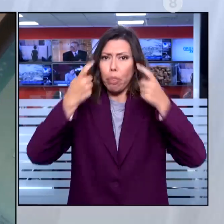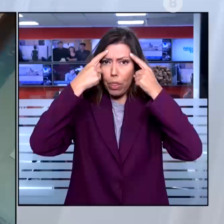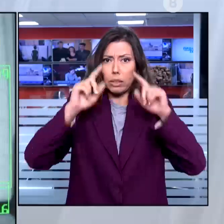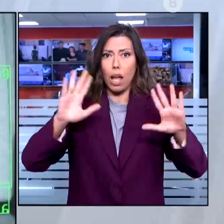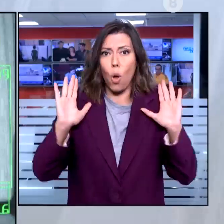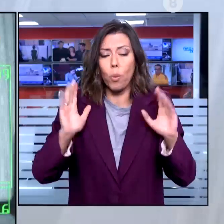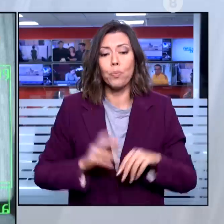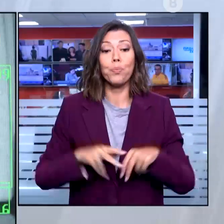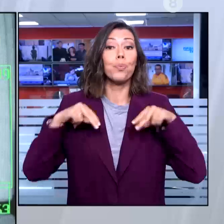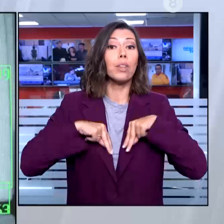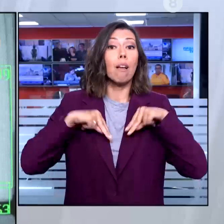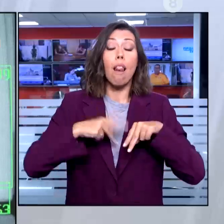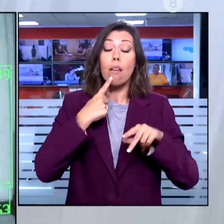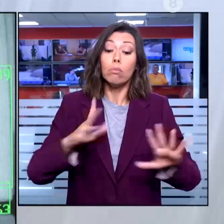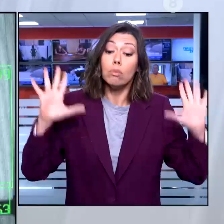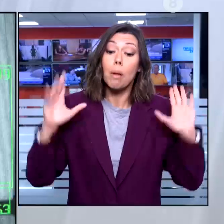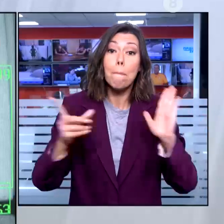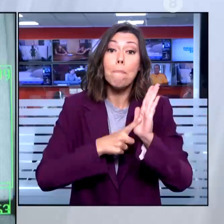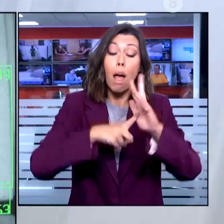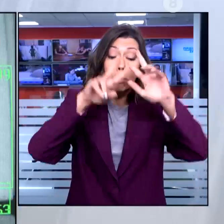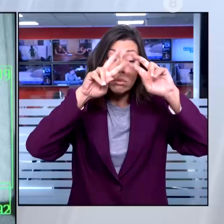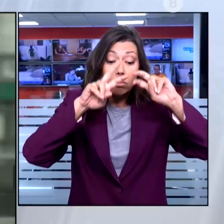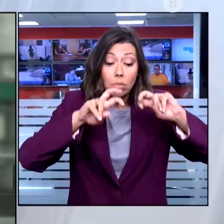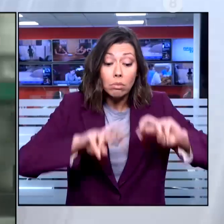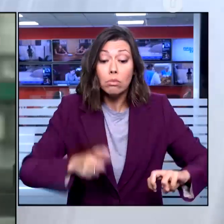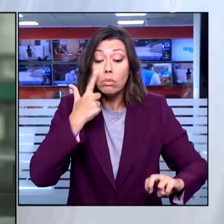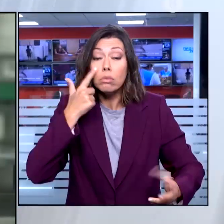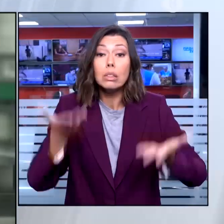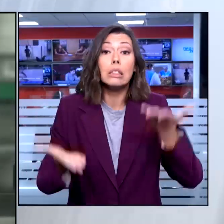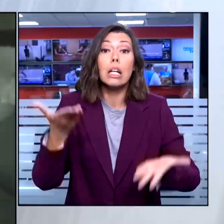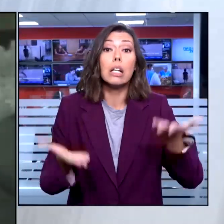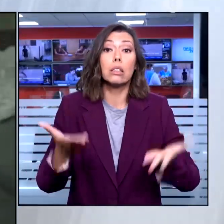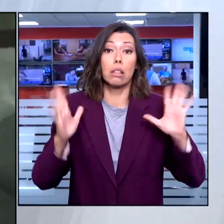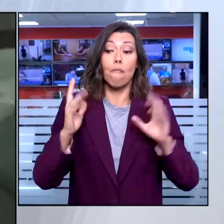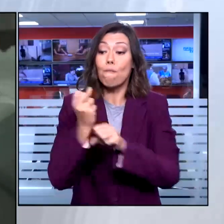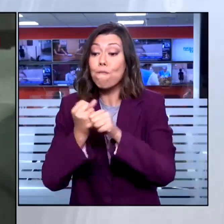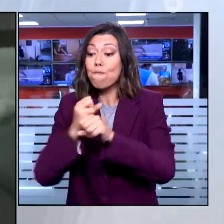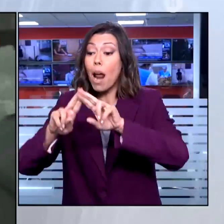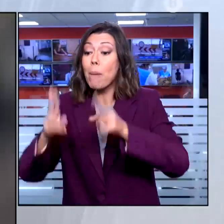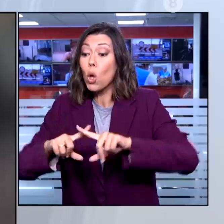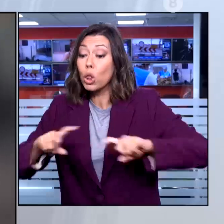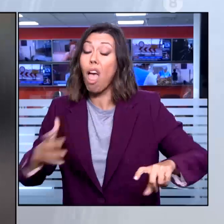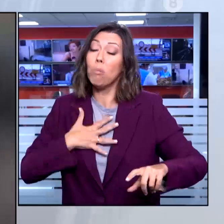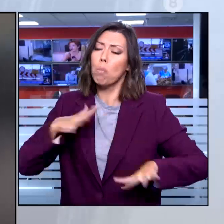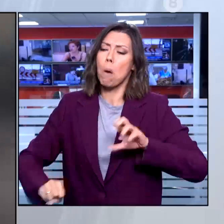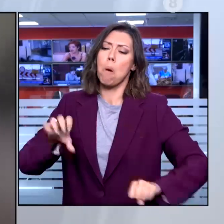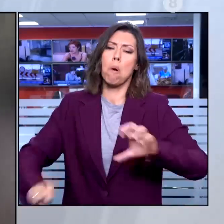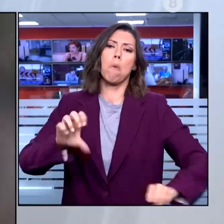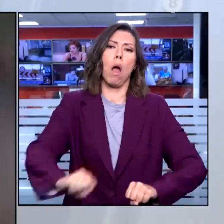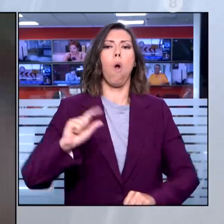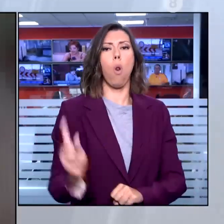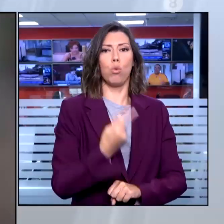διασταύρωση εκτέλεσης αέλης συνταγογράφησης σε σχέση με την παράδοση των φαρμακαποθήκων σαν ένα φαρμακείο. Θα τους πιάσουμε έναν έναν. Για να μπει φρένο